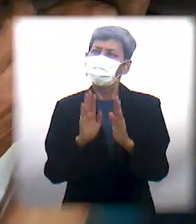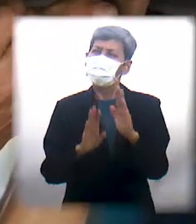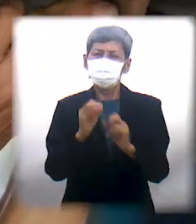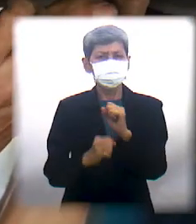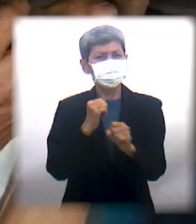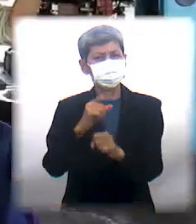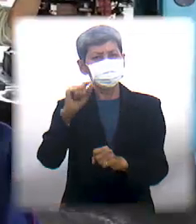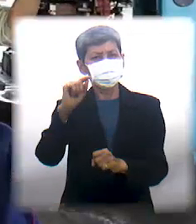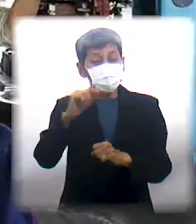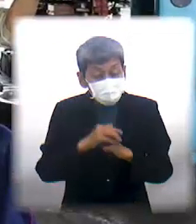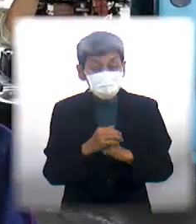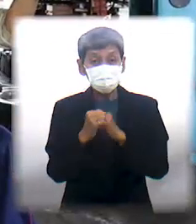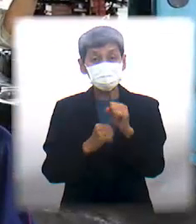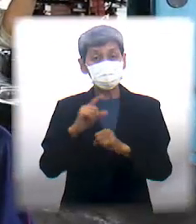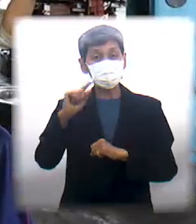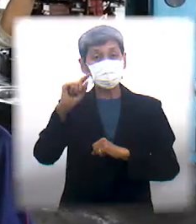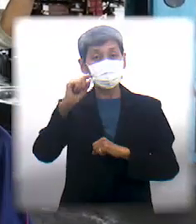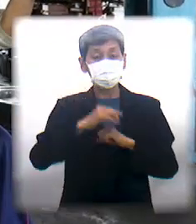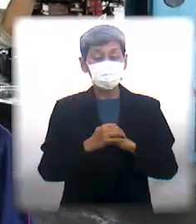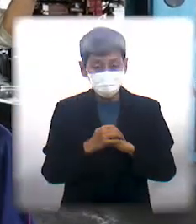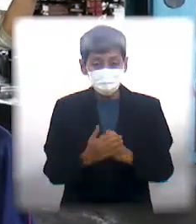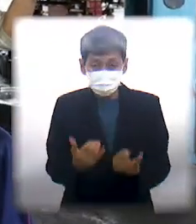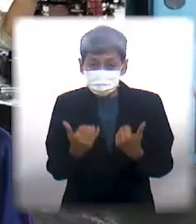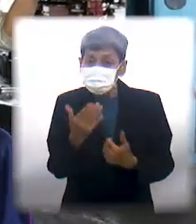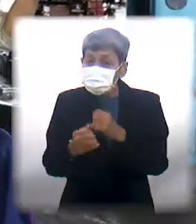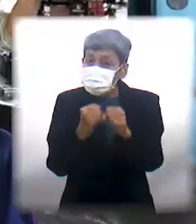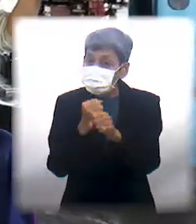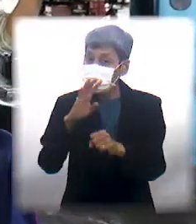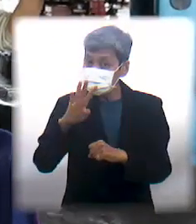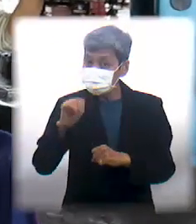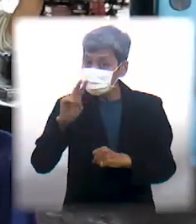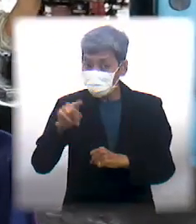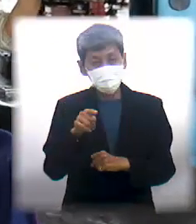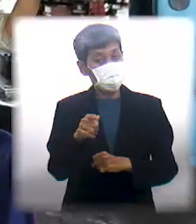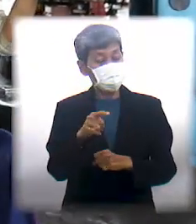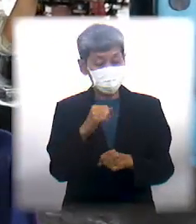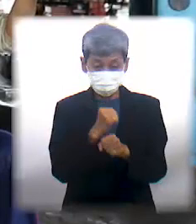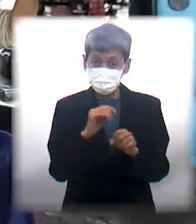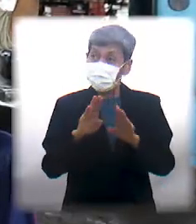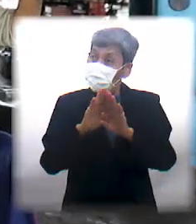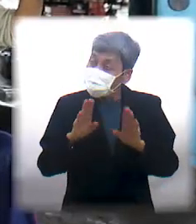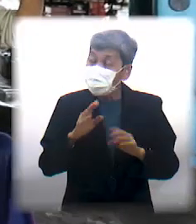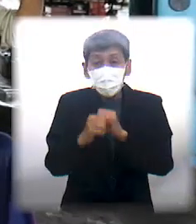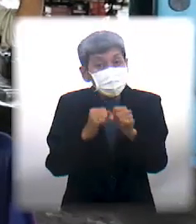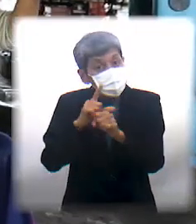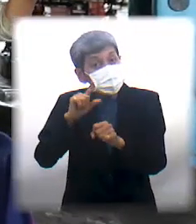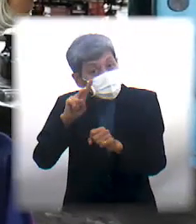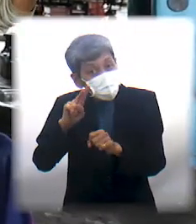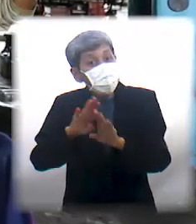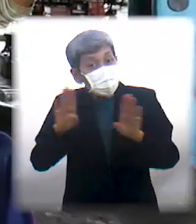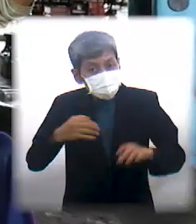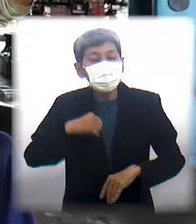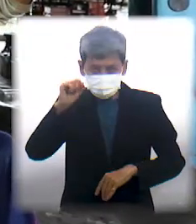าณ20ปีได ้20ปี คร ับ ตอนนี้พี่อายุ42นั่นหมายความว่าพี่เปิดมาตั้งแต่อายุ22